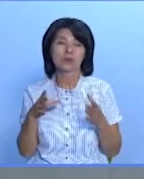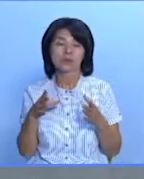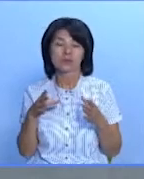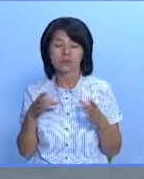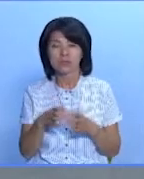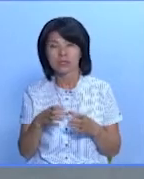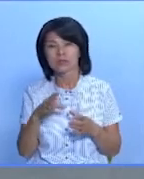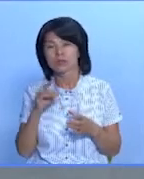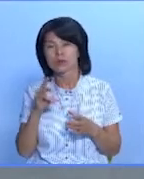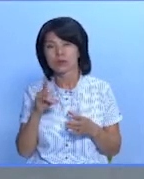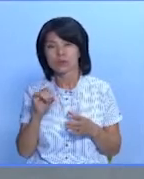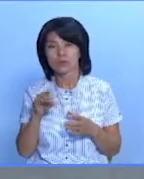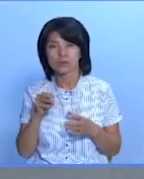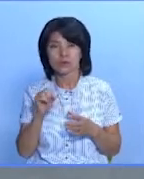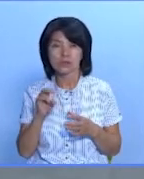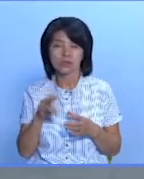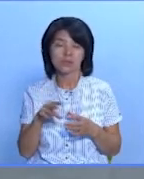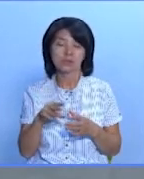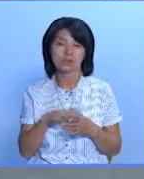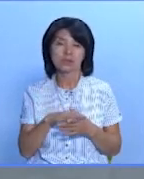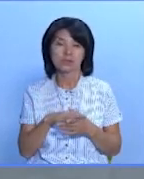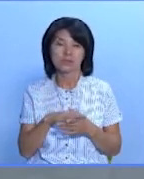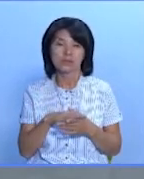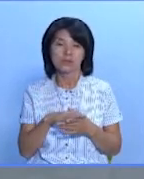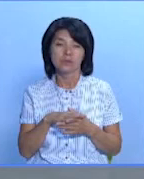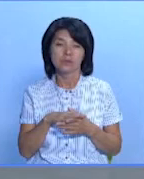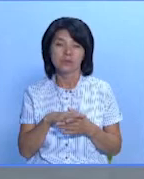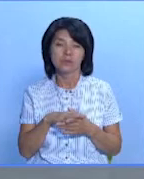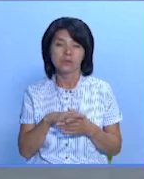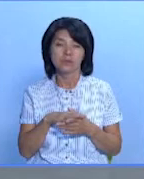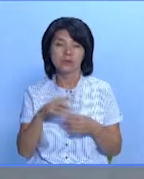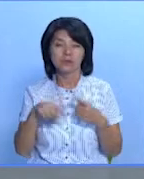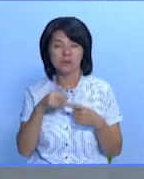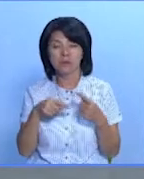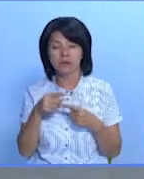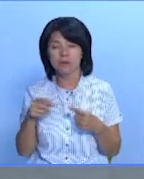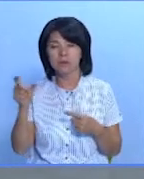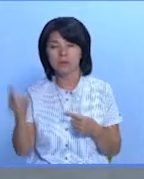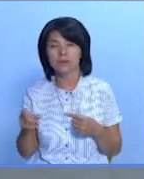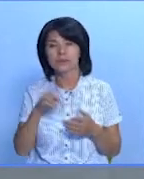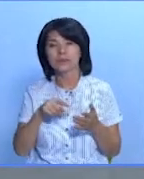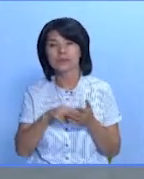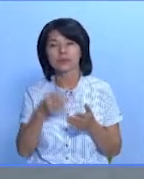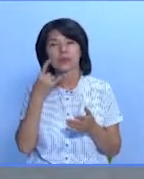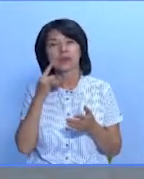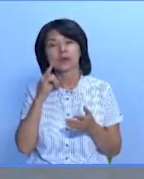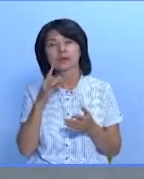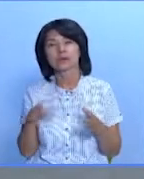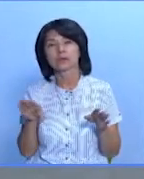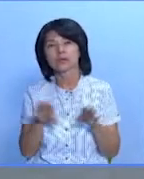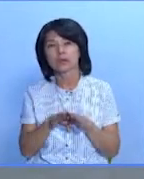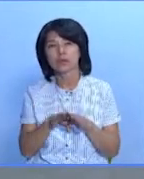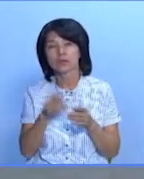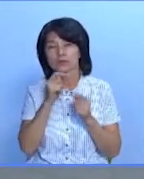и депутатскую фракцию бизнесменов города Павлодара за такой